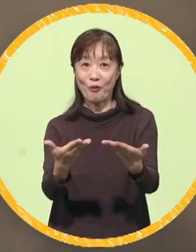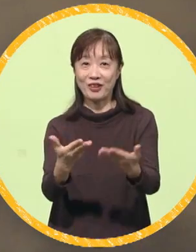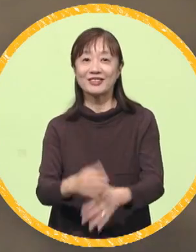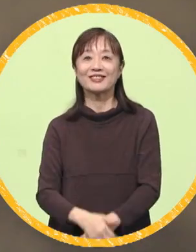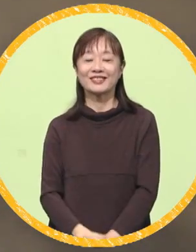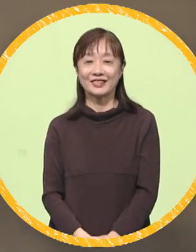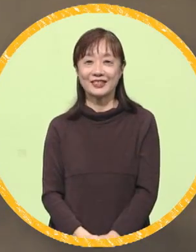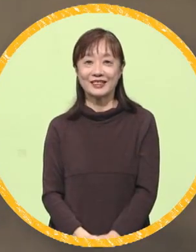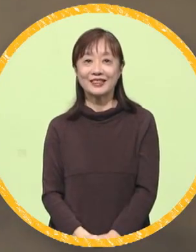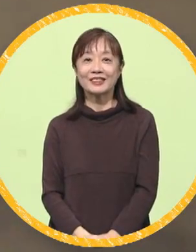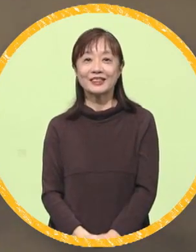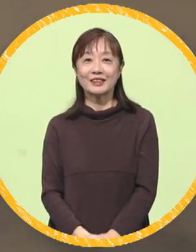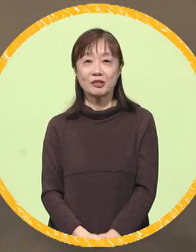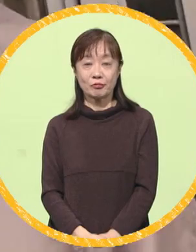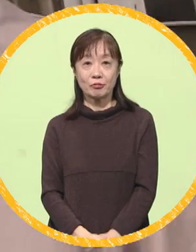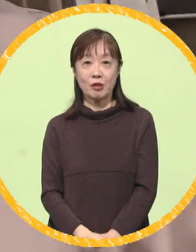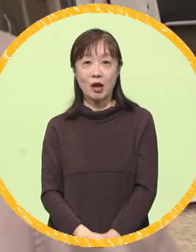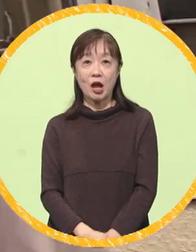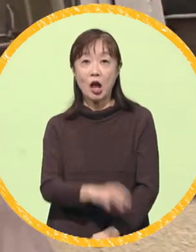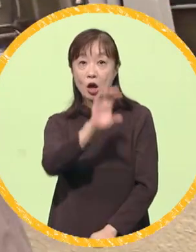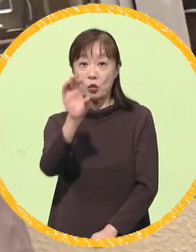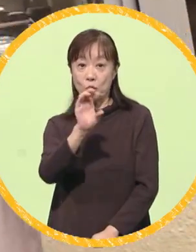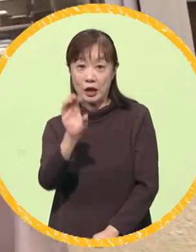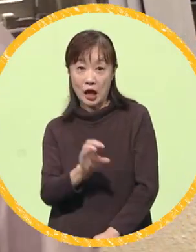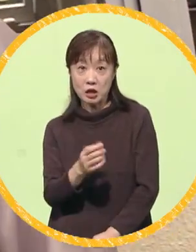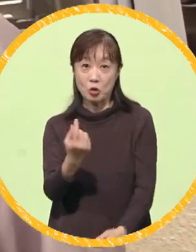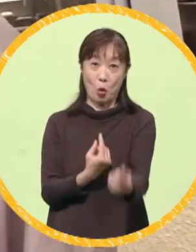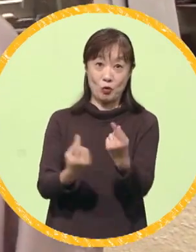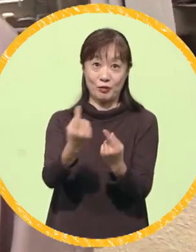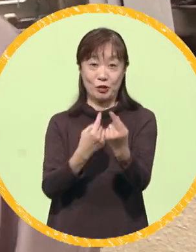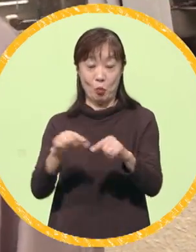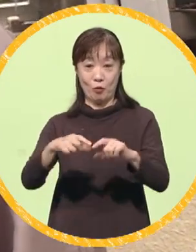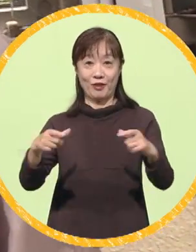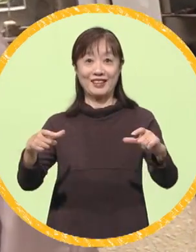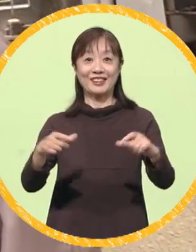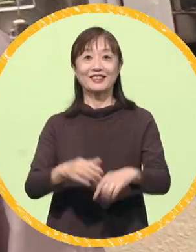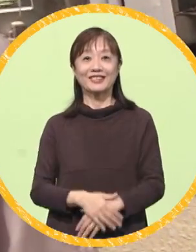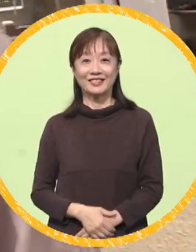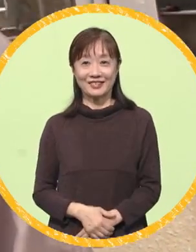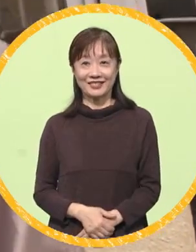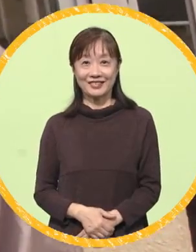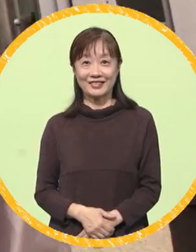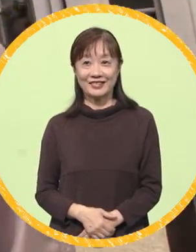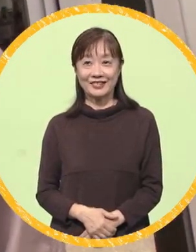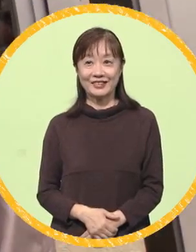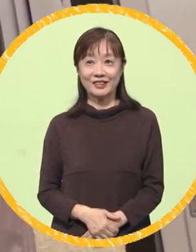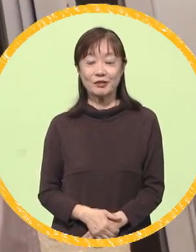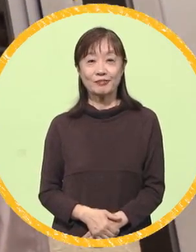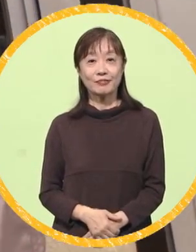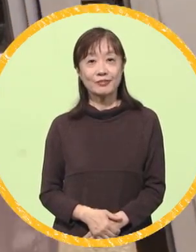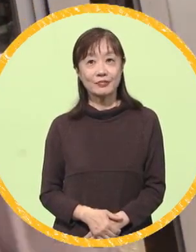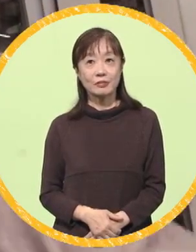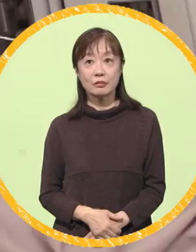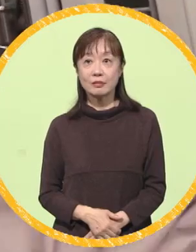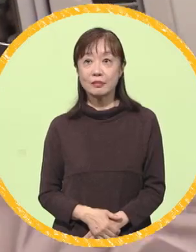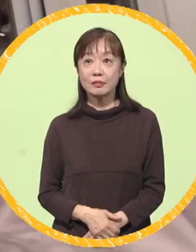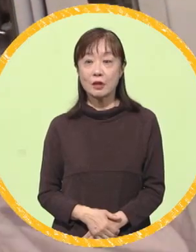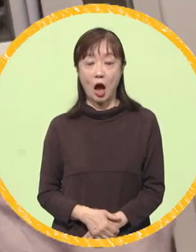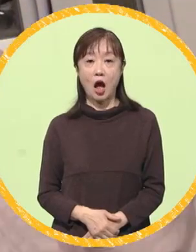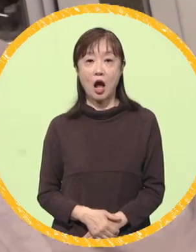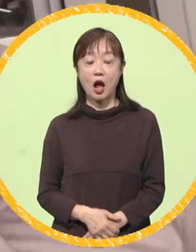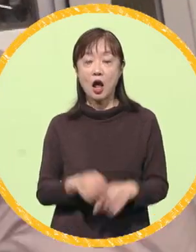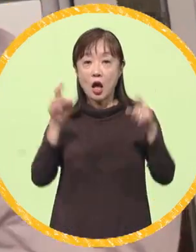リピーター続出の相原牛乳、即売会に並ぶお客さんたちの反応は？ 何を買いに来ますか？